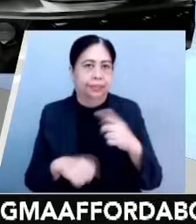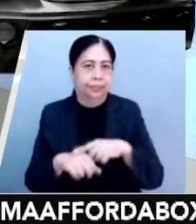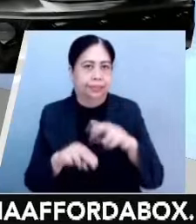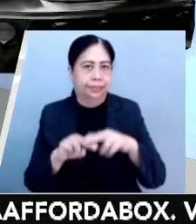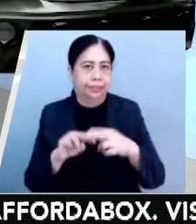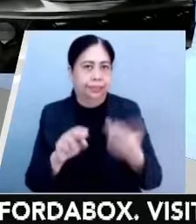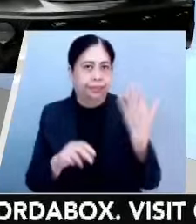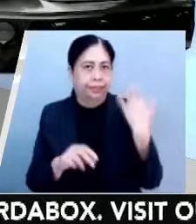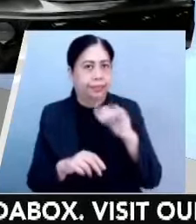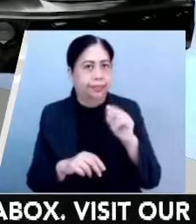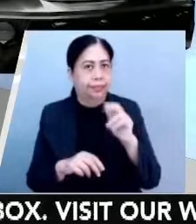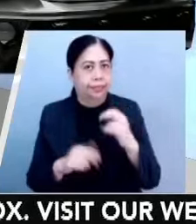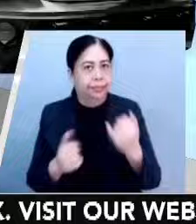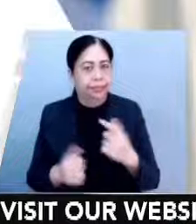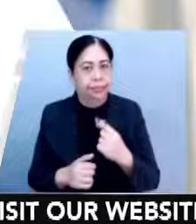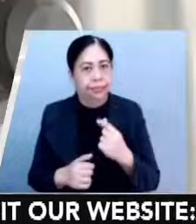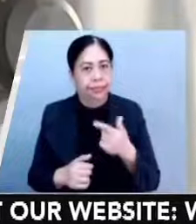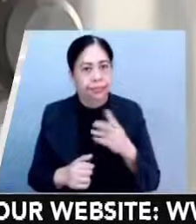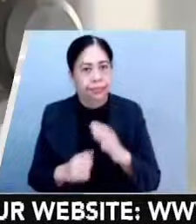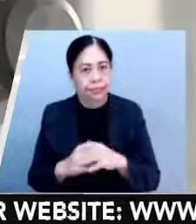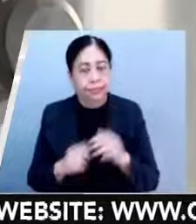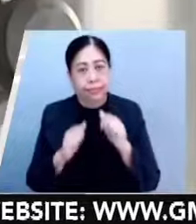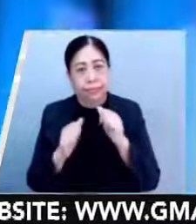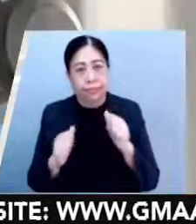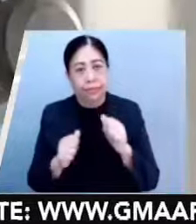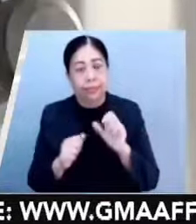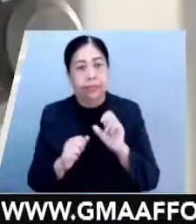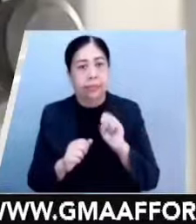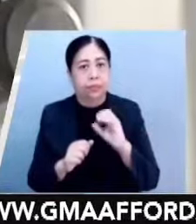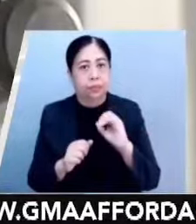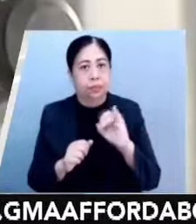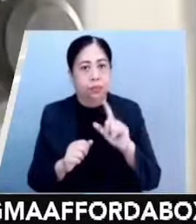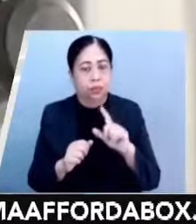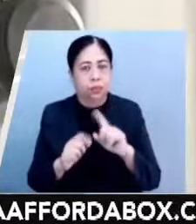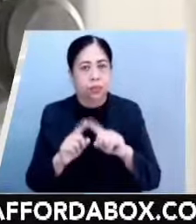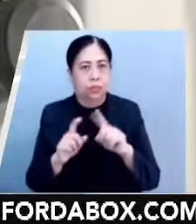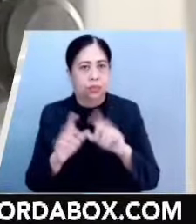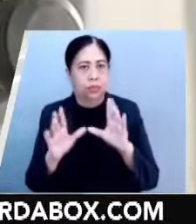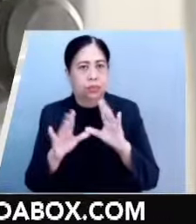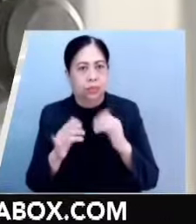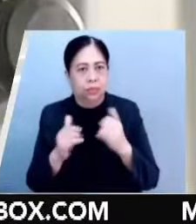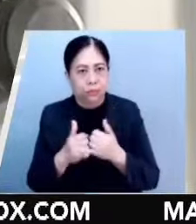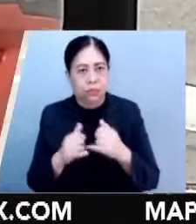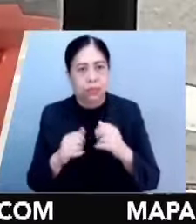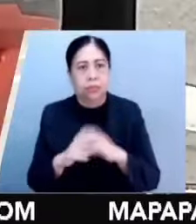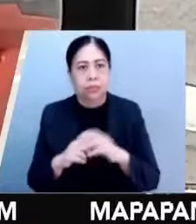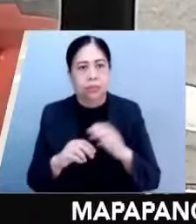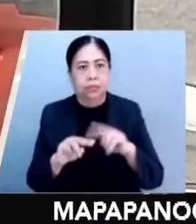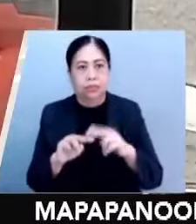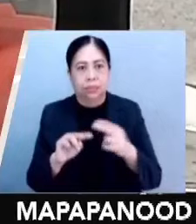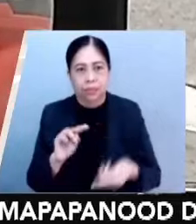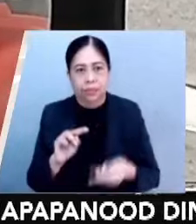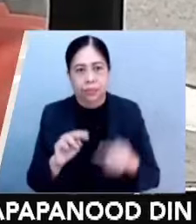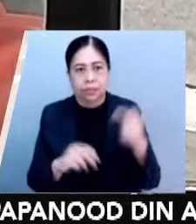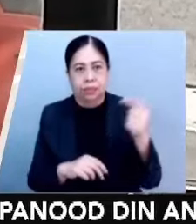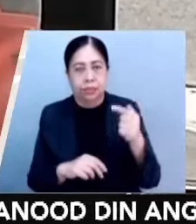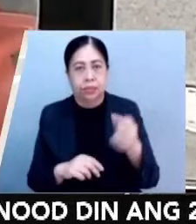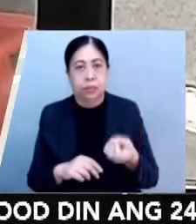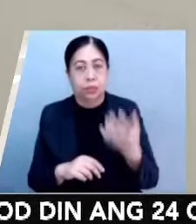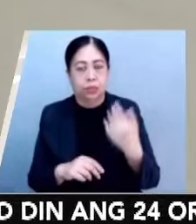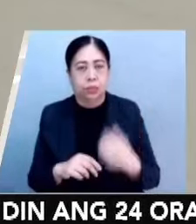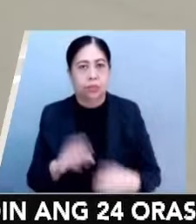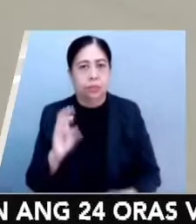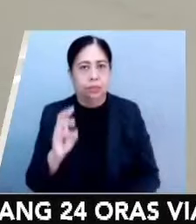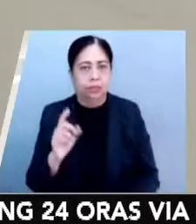ngayong 2024. Sa anunsyo ng Sea Oil, Clean Fuel at Petrogas, may bawas singil sa gasolina ng 60 centavos kada